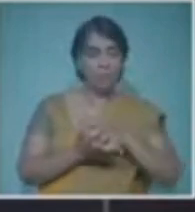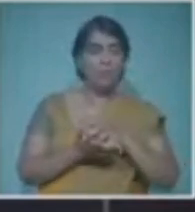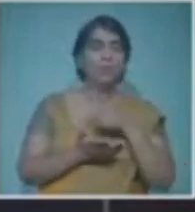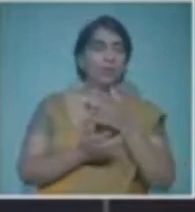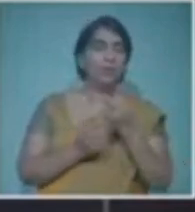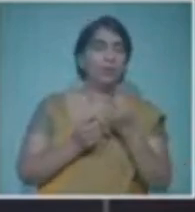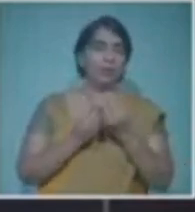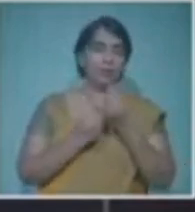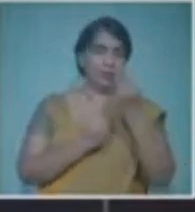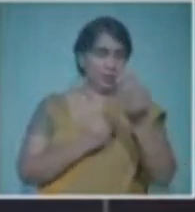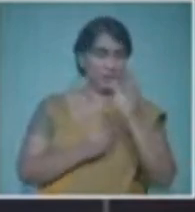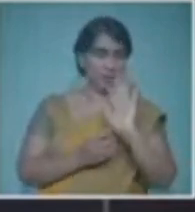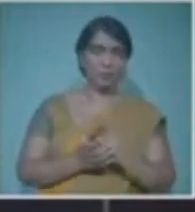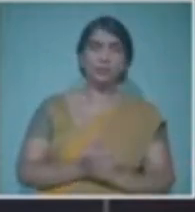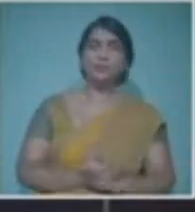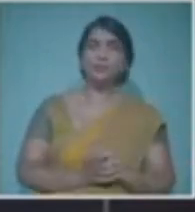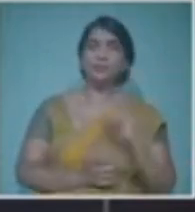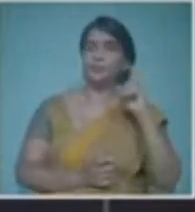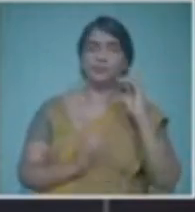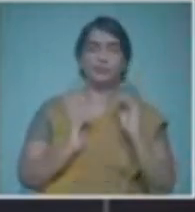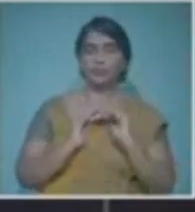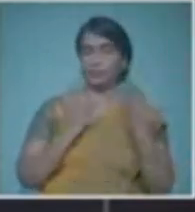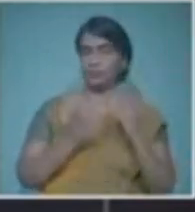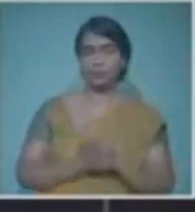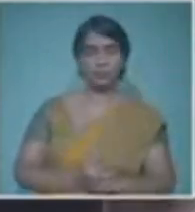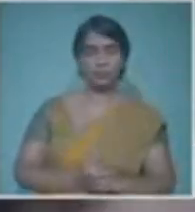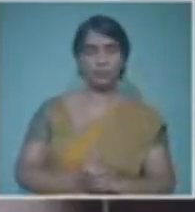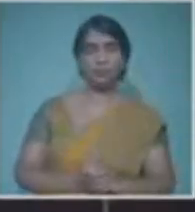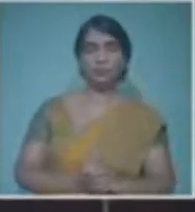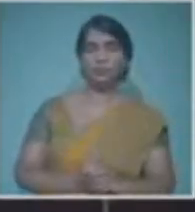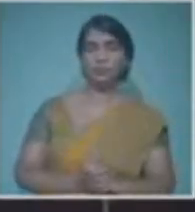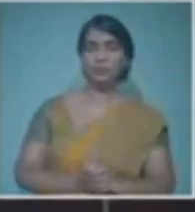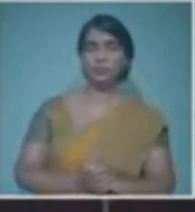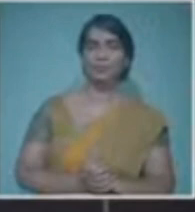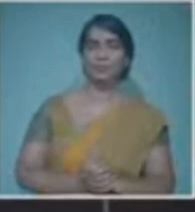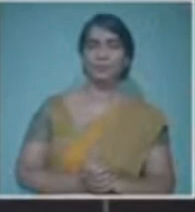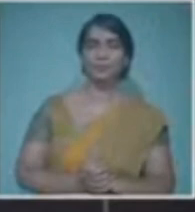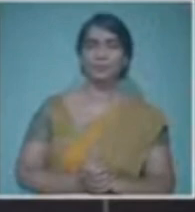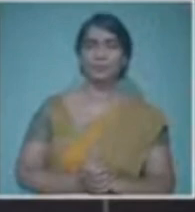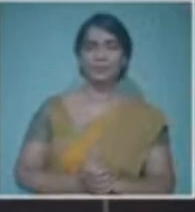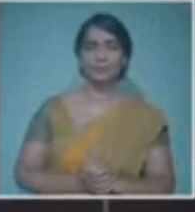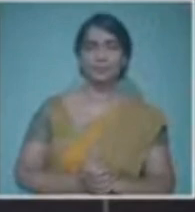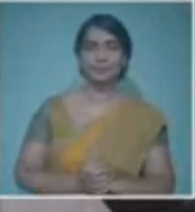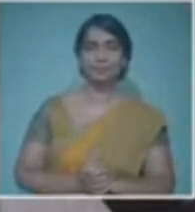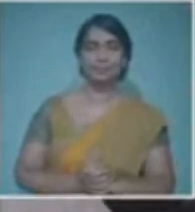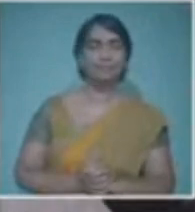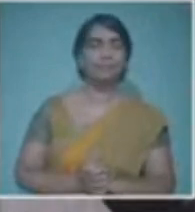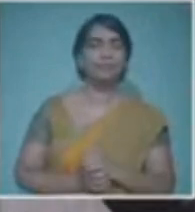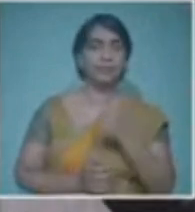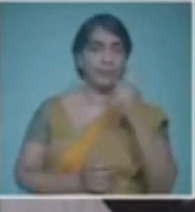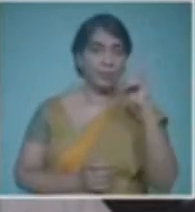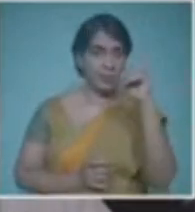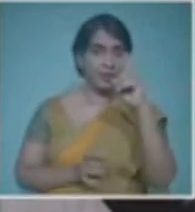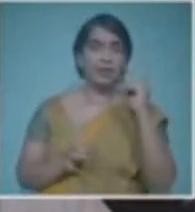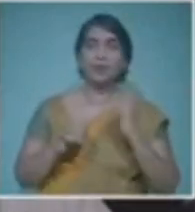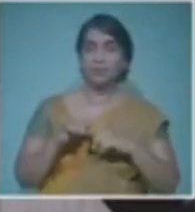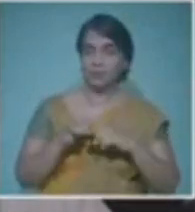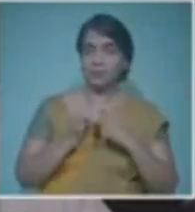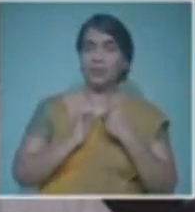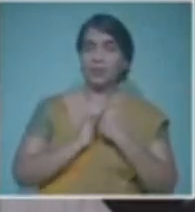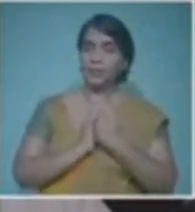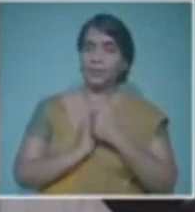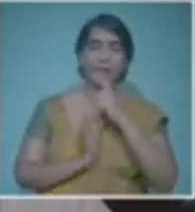ප්‍රතිපාදනය කරනු ලැබේ ඈන්න පැනනෝනන් ඔව් හරි පළවෙනි ප්‍රශ්නයේ දරු